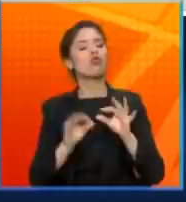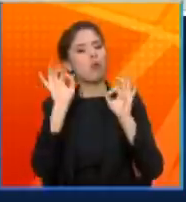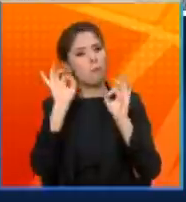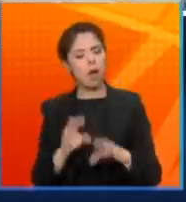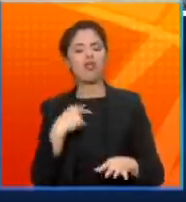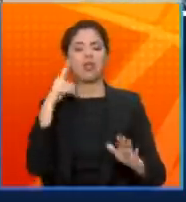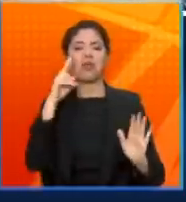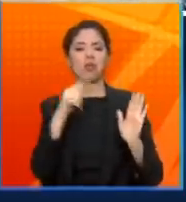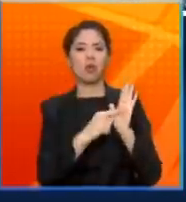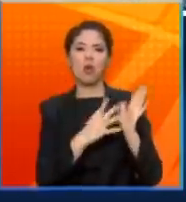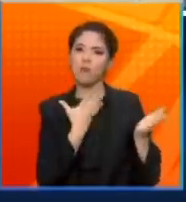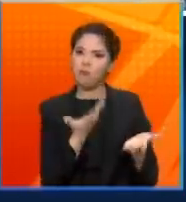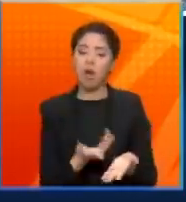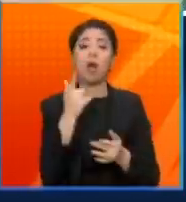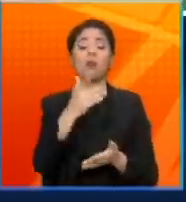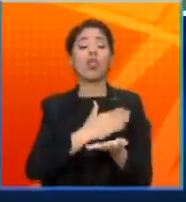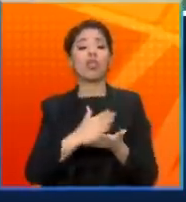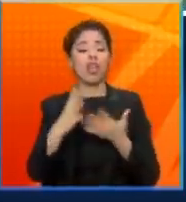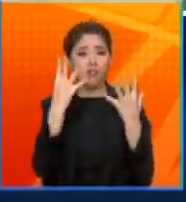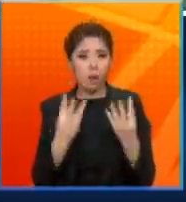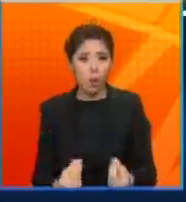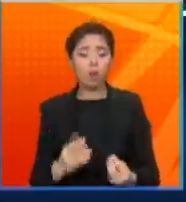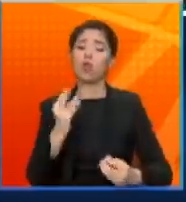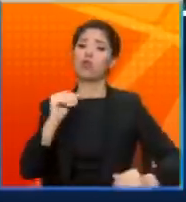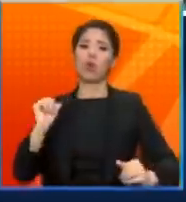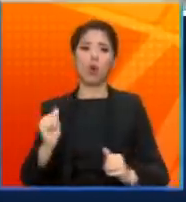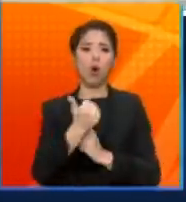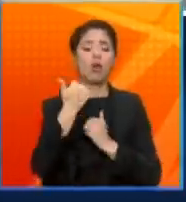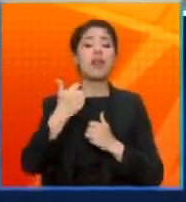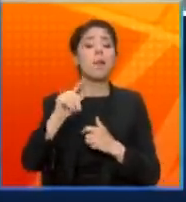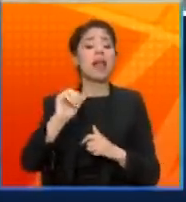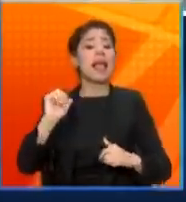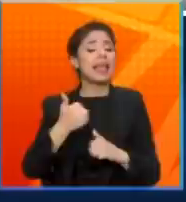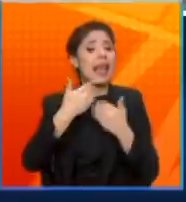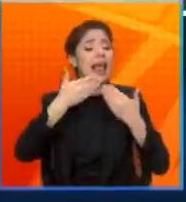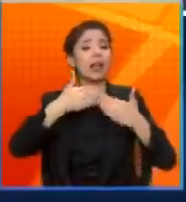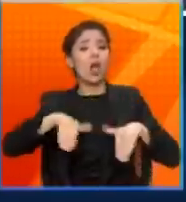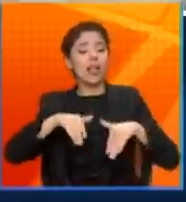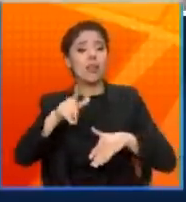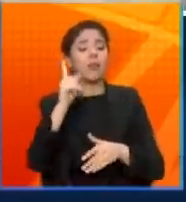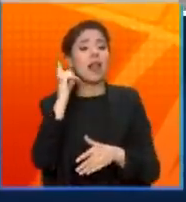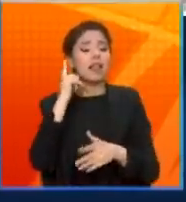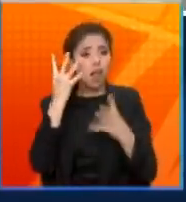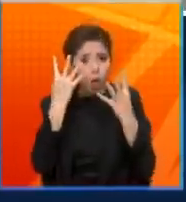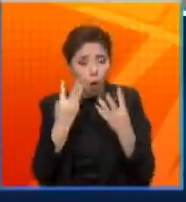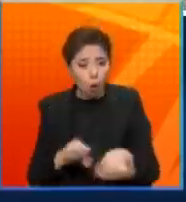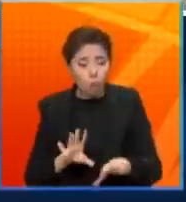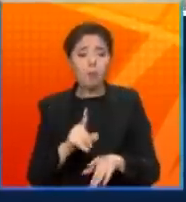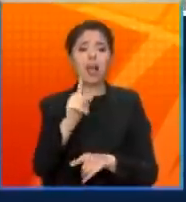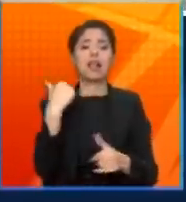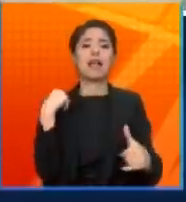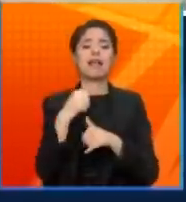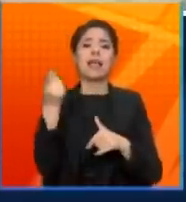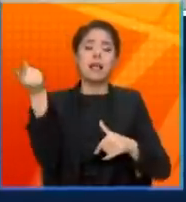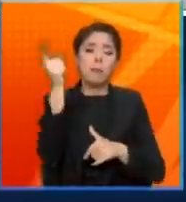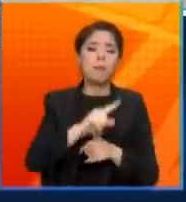girdiğini görüyoruz. Ama bunun kalıcı olması önemli. Gerekli tedbirlere uyum gösterilmezse yeni bir